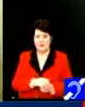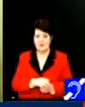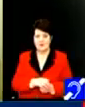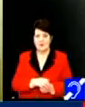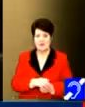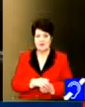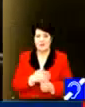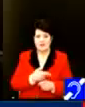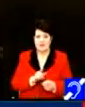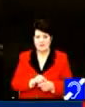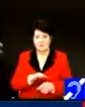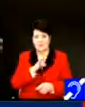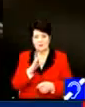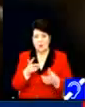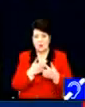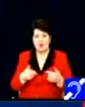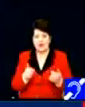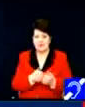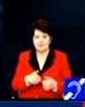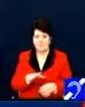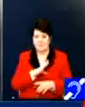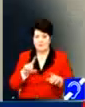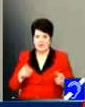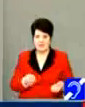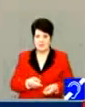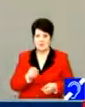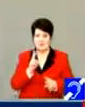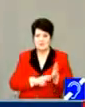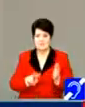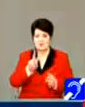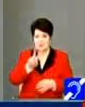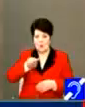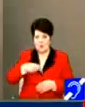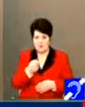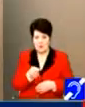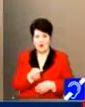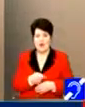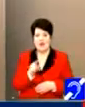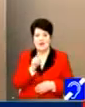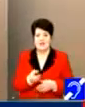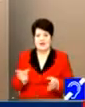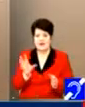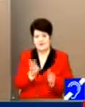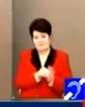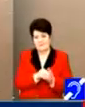O pus o bombă. Organizatorul alertelor a fost reținut pentru 72 de ore, iar complicele lui este cercetat în stare de